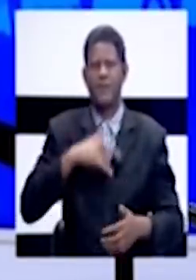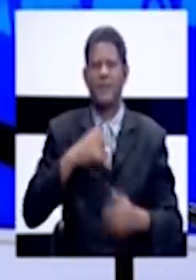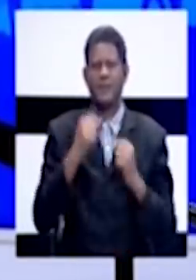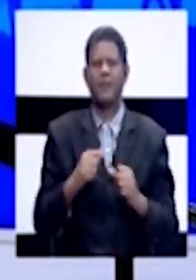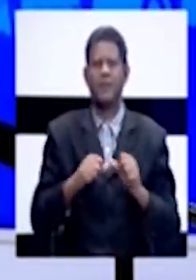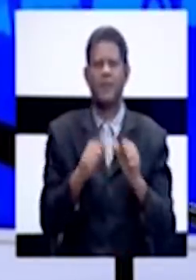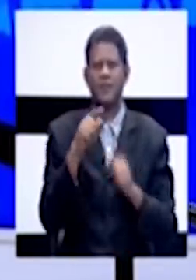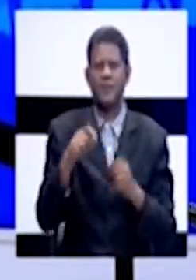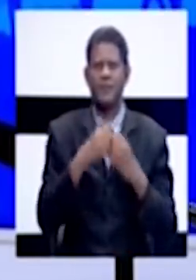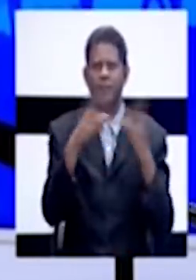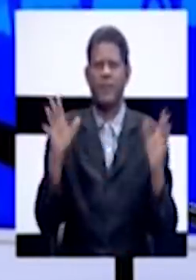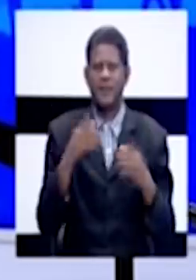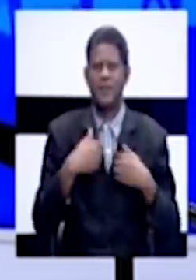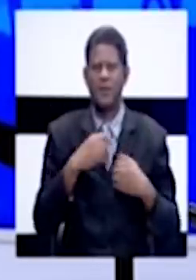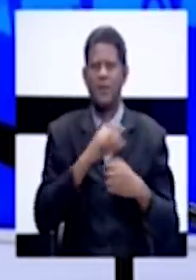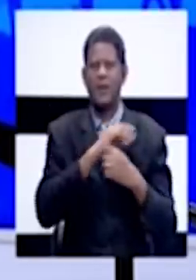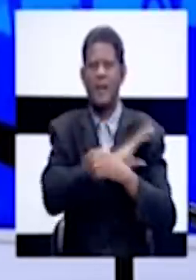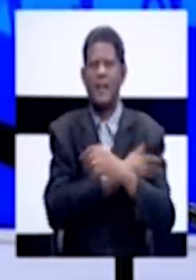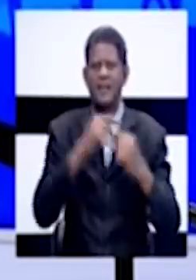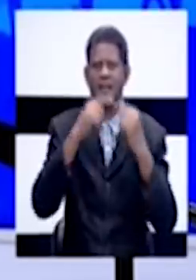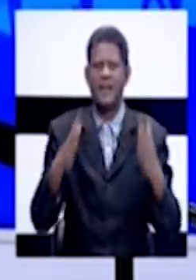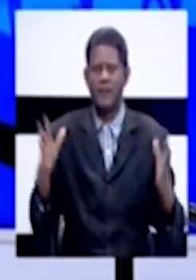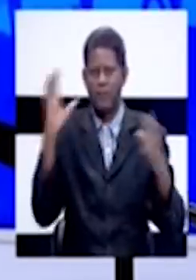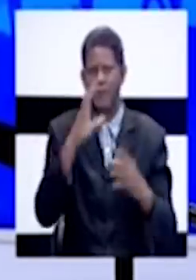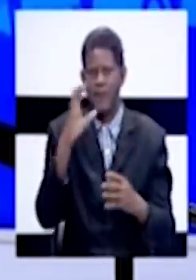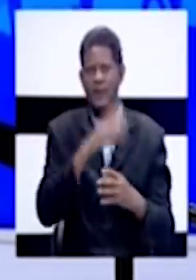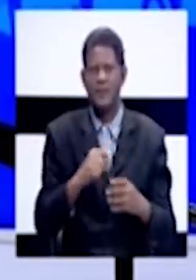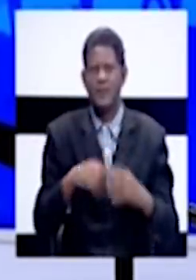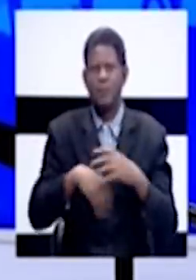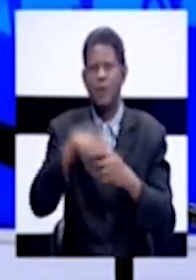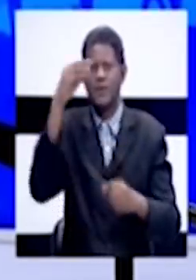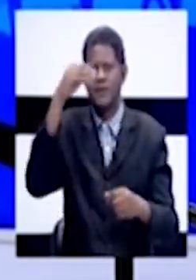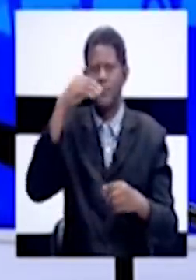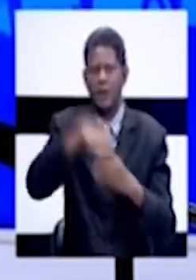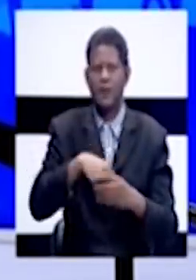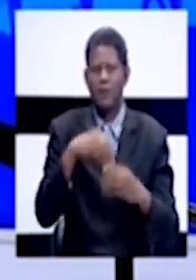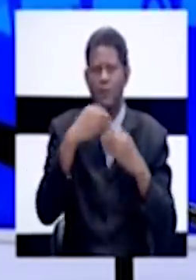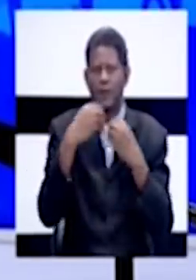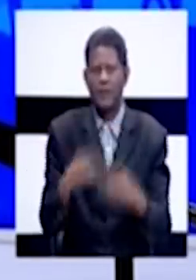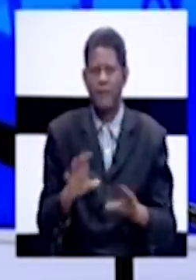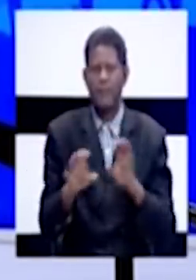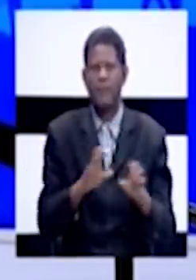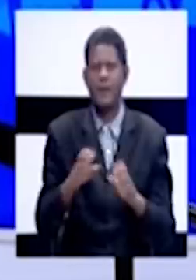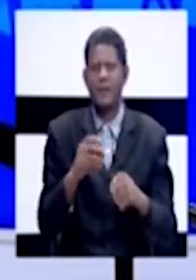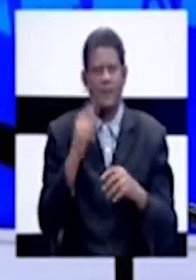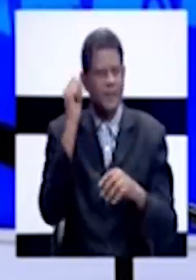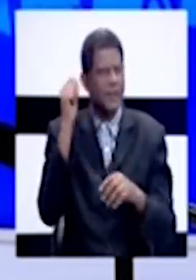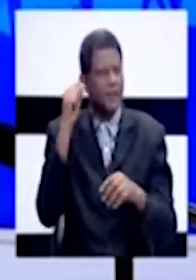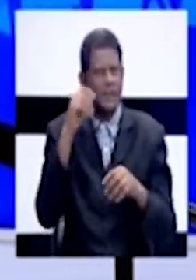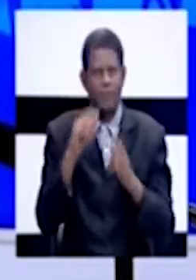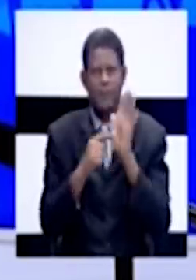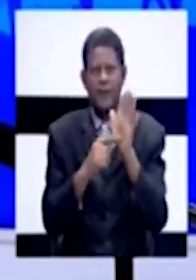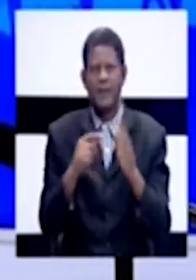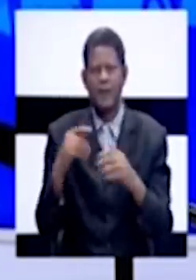اللون نتزبتاتن زلو حيل سلائي بمقرامن كساد حيزو موصن مأتون بمسان سريقوم زاعتو سللتي بمكلاعن